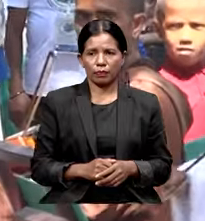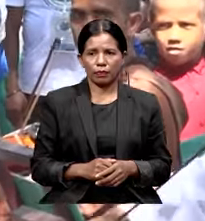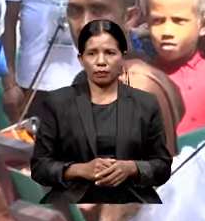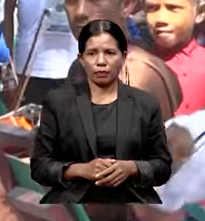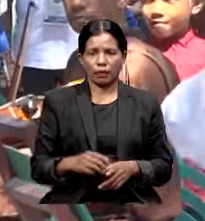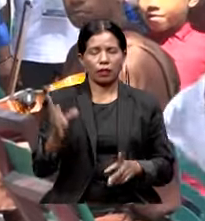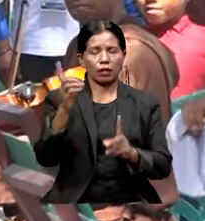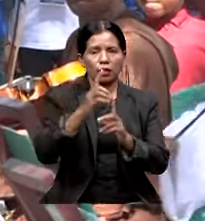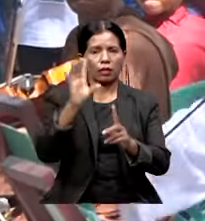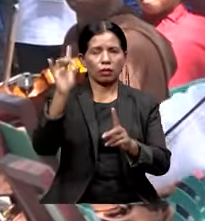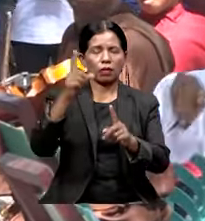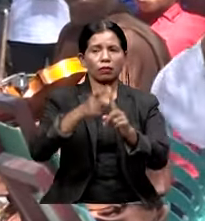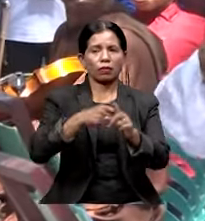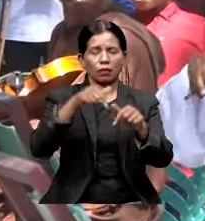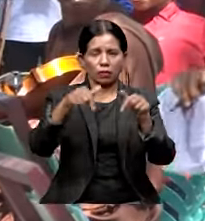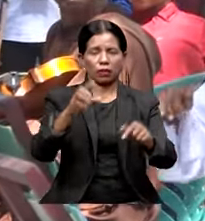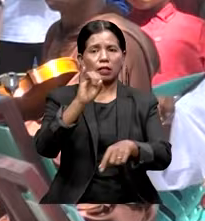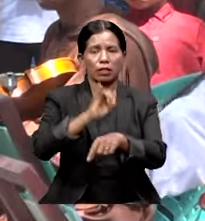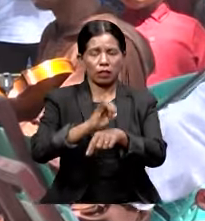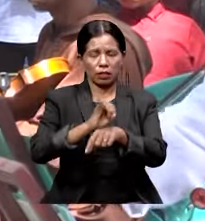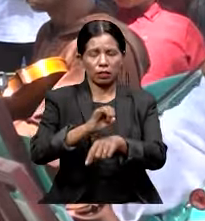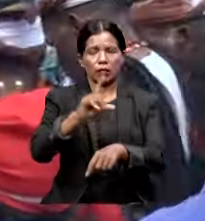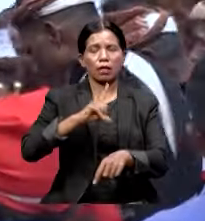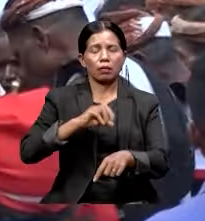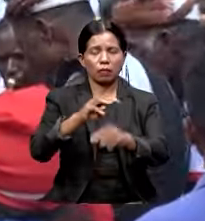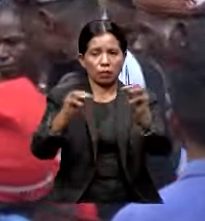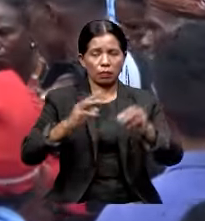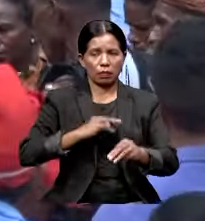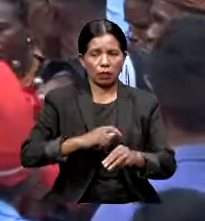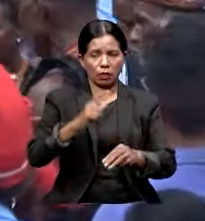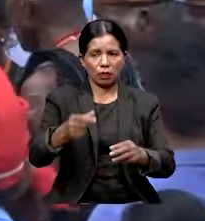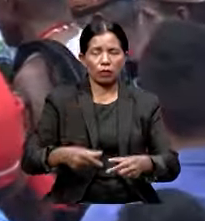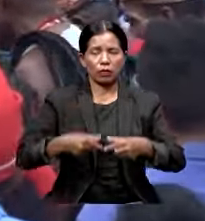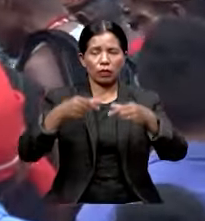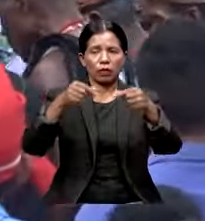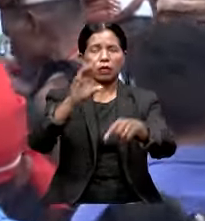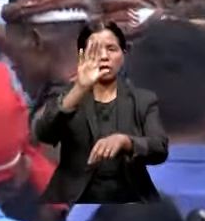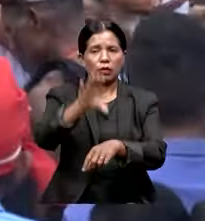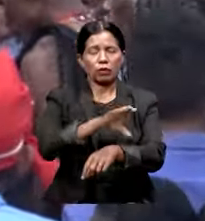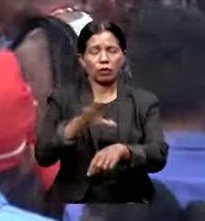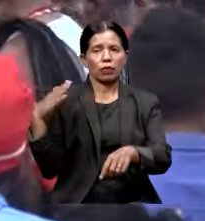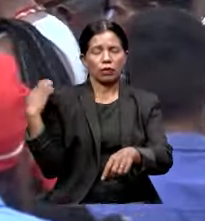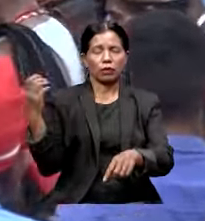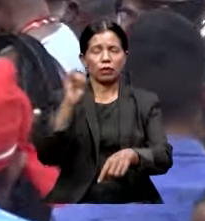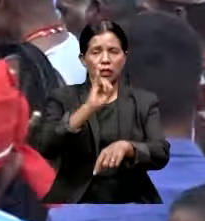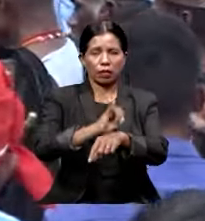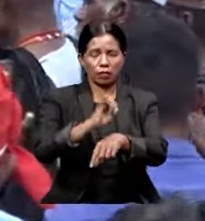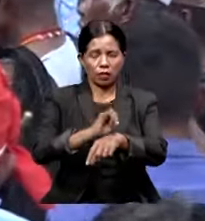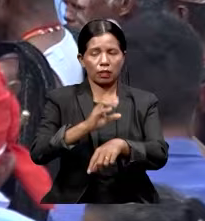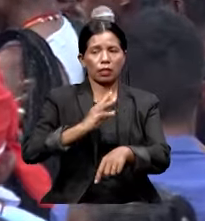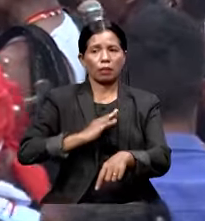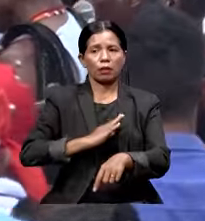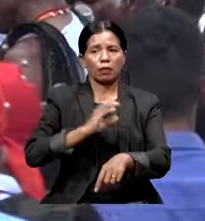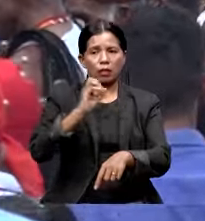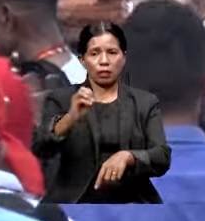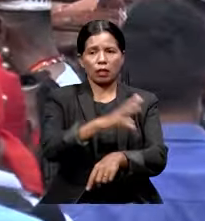Lorong walu fulan yang sarani husi paroki Laleia munisipi Manatutu entrega higas Khrushchev em basarani paroki Bobonaro diocese